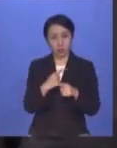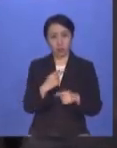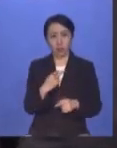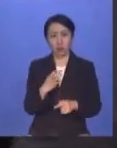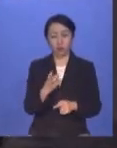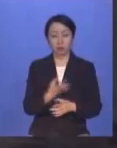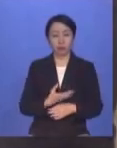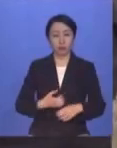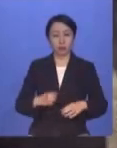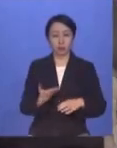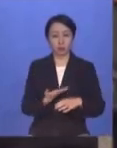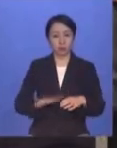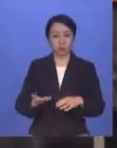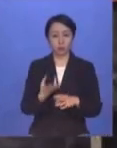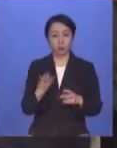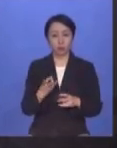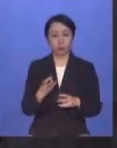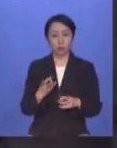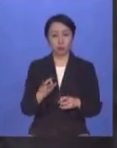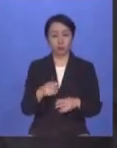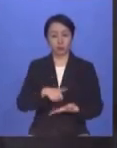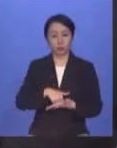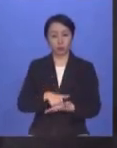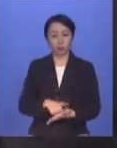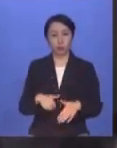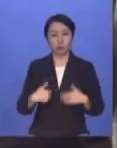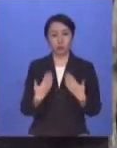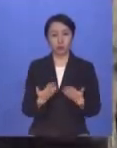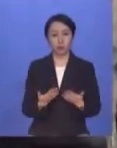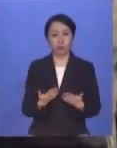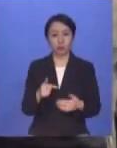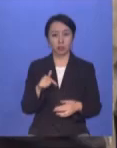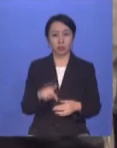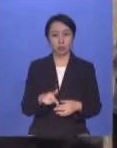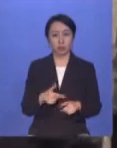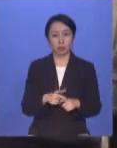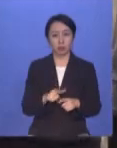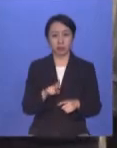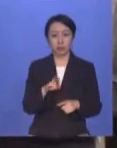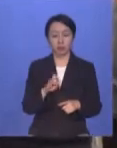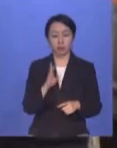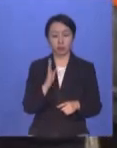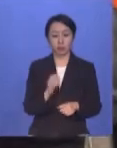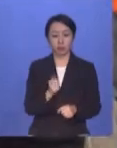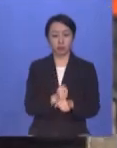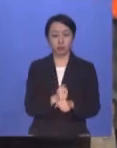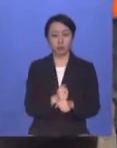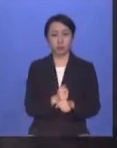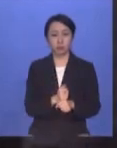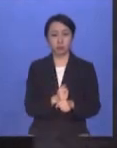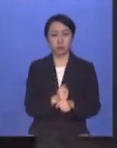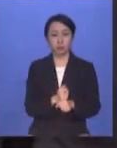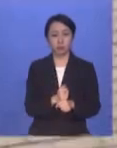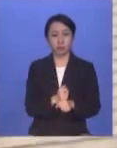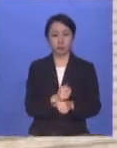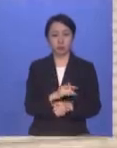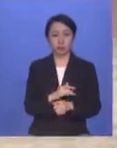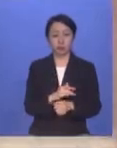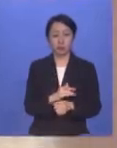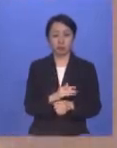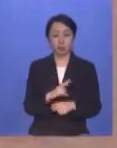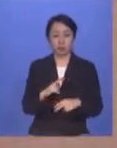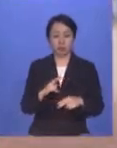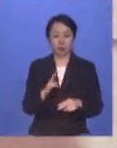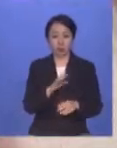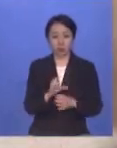Надо заливку фундаментов обеспечить, в первую очередь. Здесь тоже на сваях будем забивать? Или да, здесь? Да, да, здесь буронабивные. Қобай